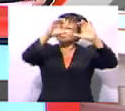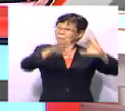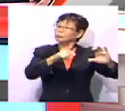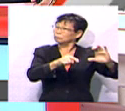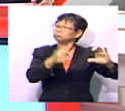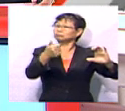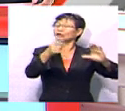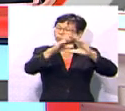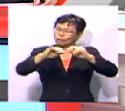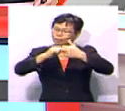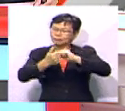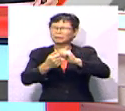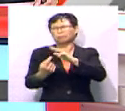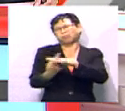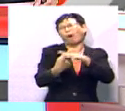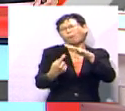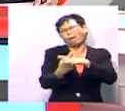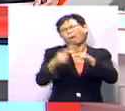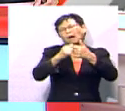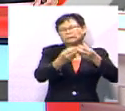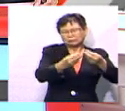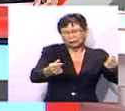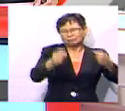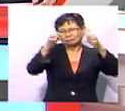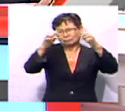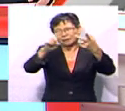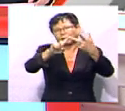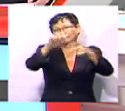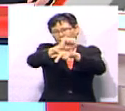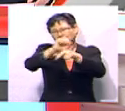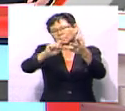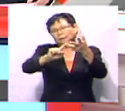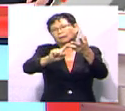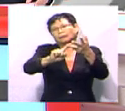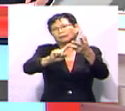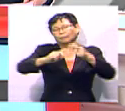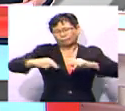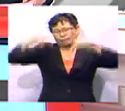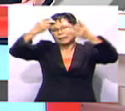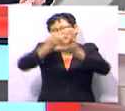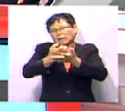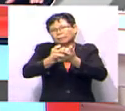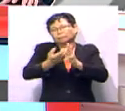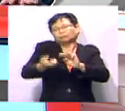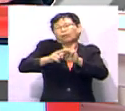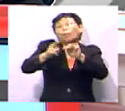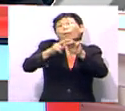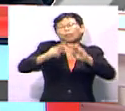mampu menyelesaikan isu berbangkit seperti tanah, pendidikan, pekerjaan dan peningkatan ekonomi orang